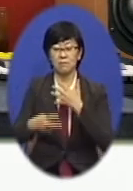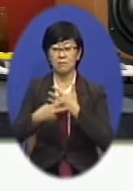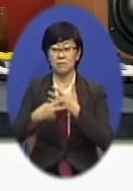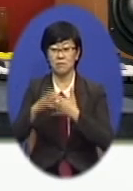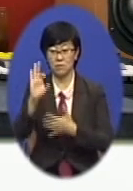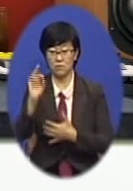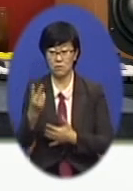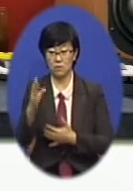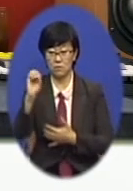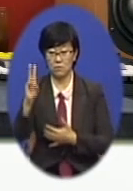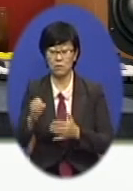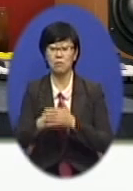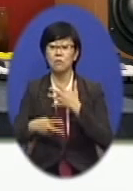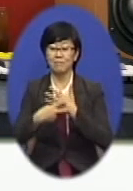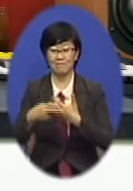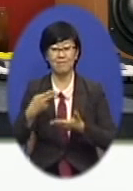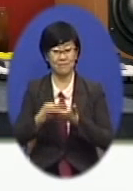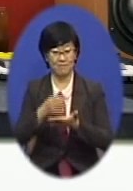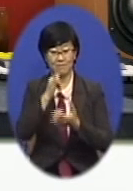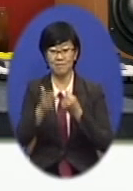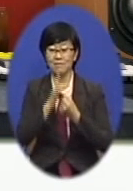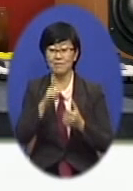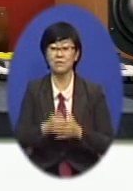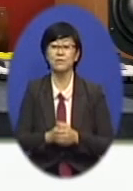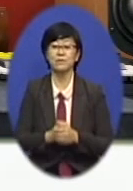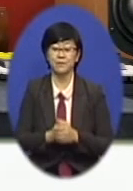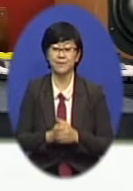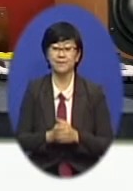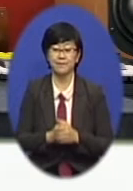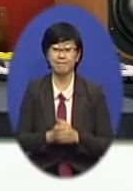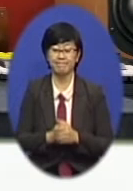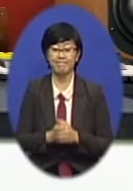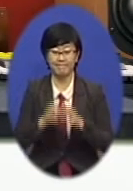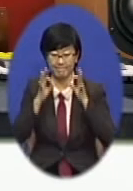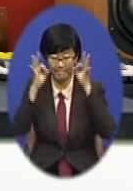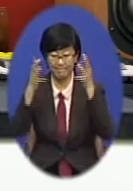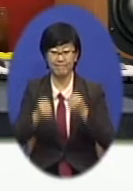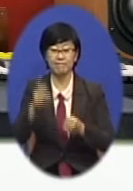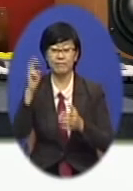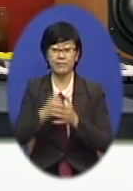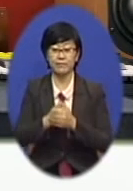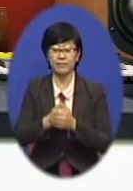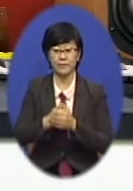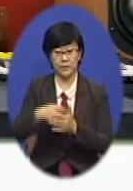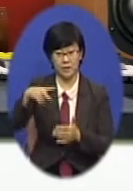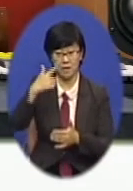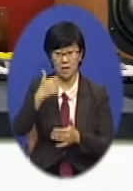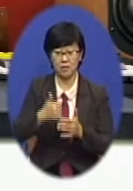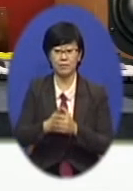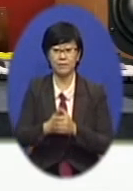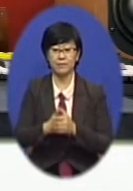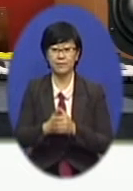요양병원에 입원해 계시거든요. 네네. 아유, 애 많이 쓰셨네요. 시아버님은요?